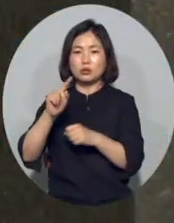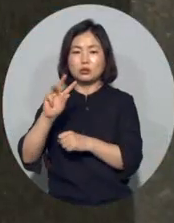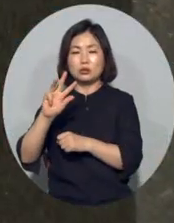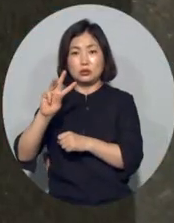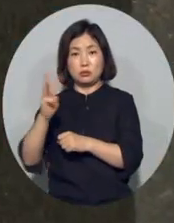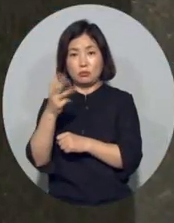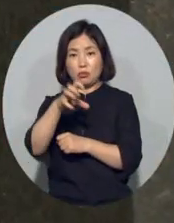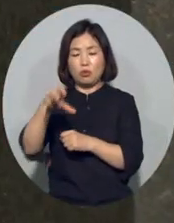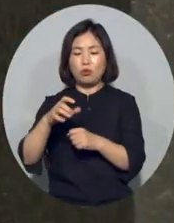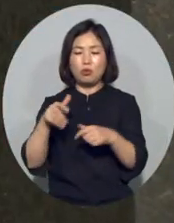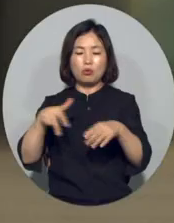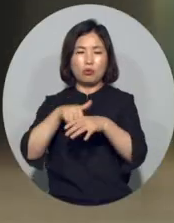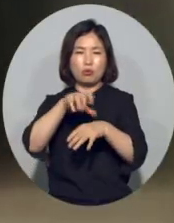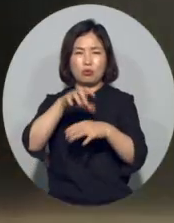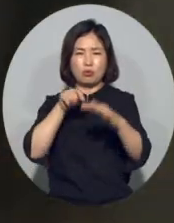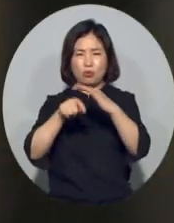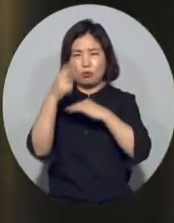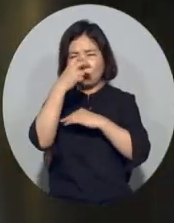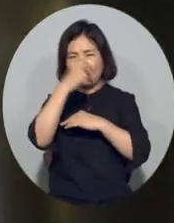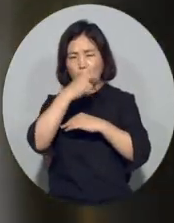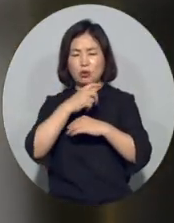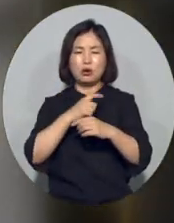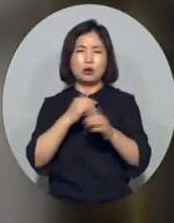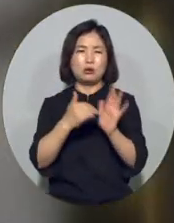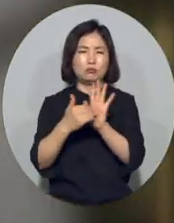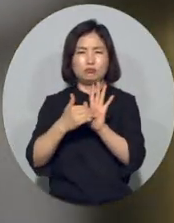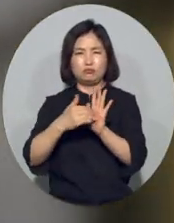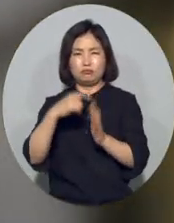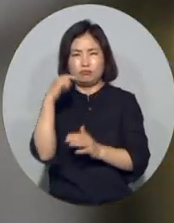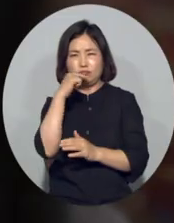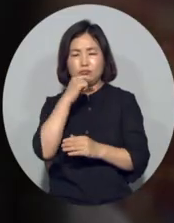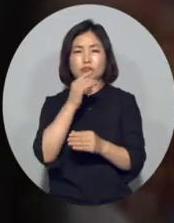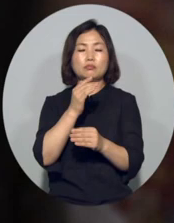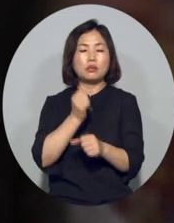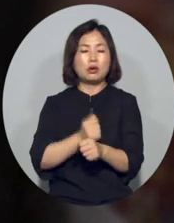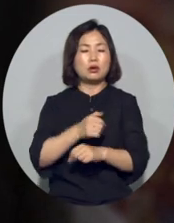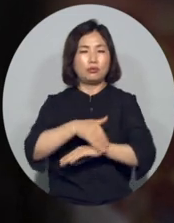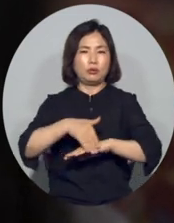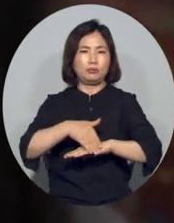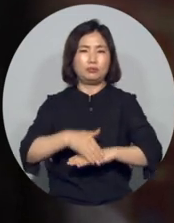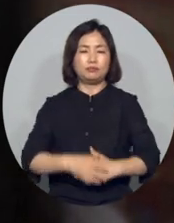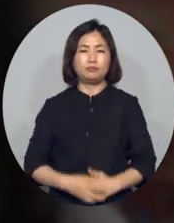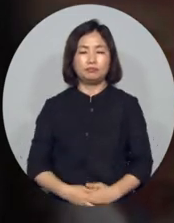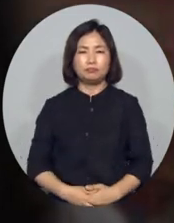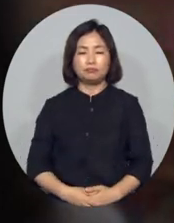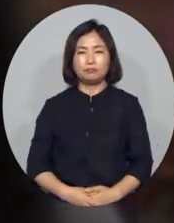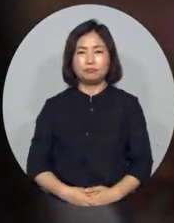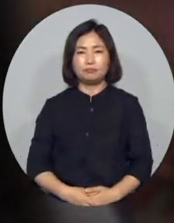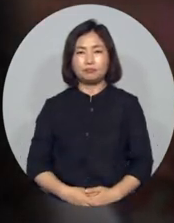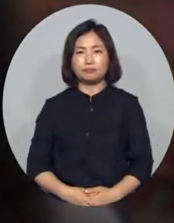종교시설에 대해 전수 검사하는 등 방역을 강화하고 있습니다. MBC 뉴스 조재한입니다.